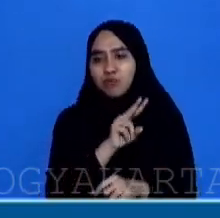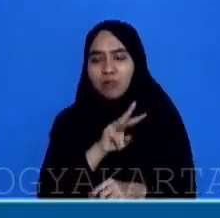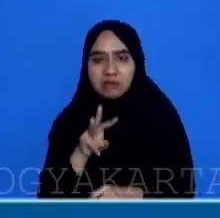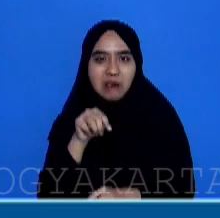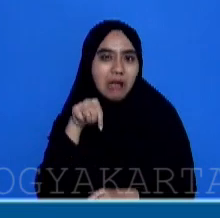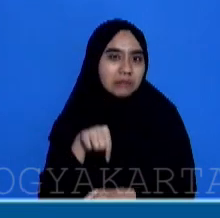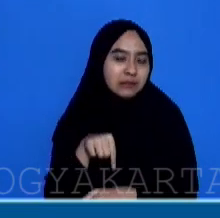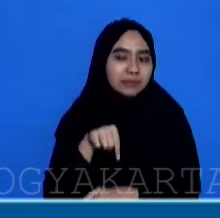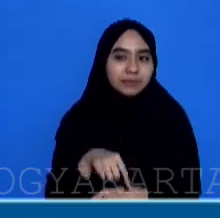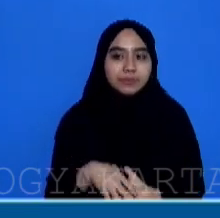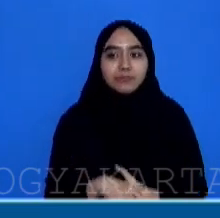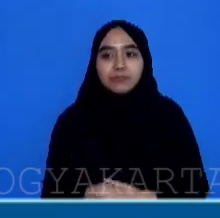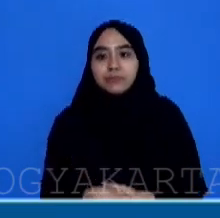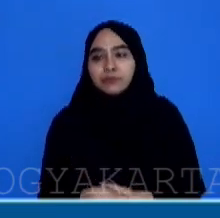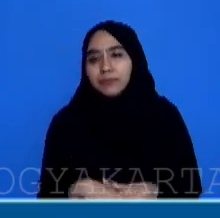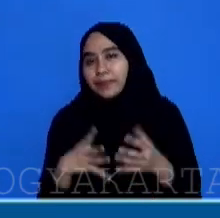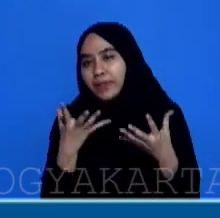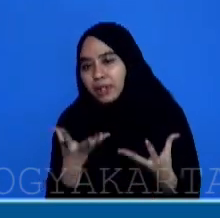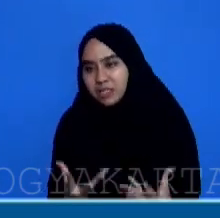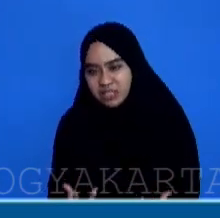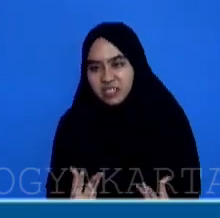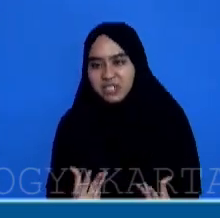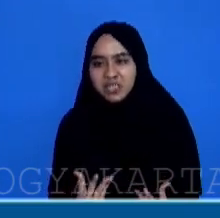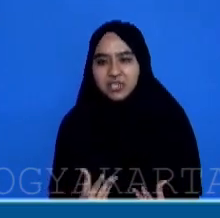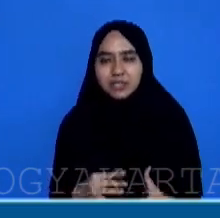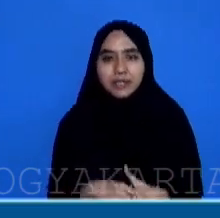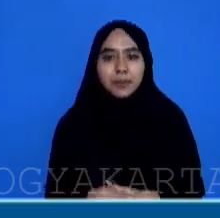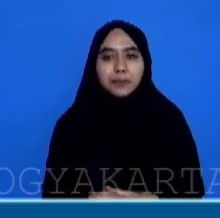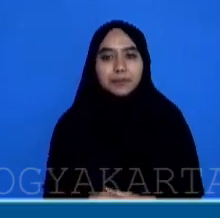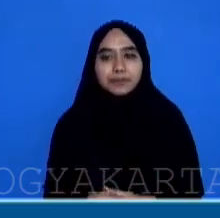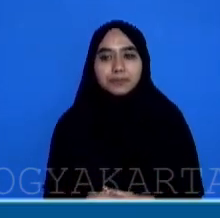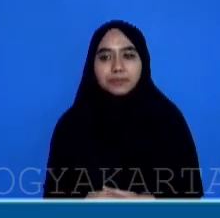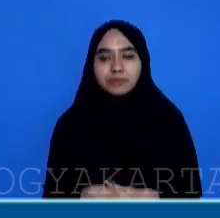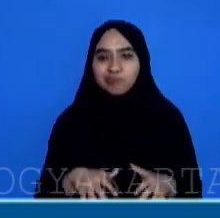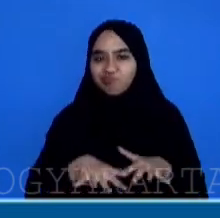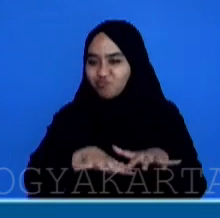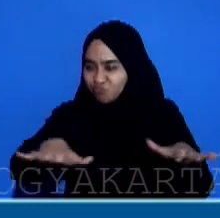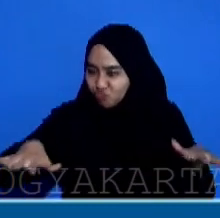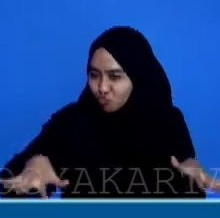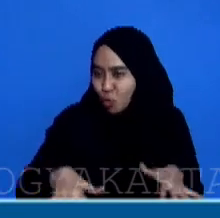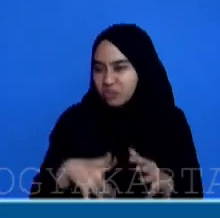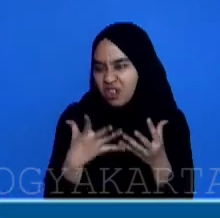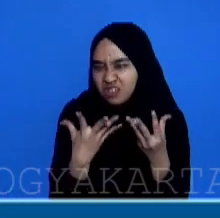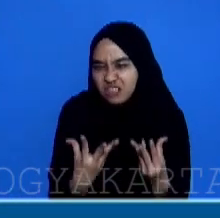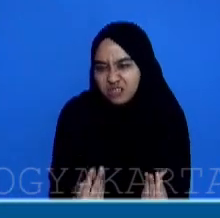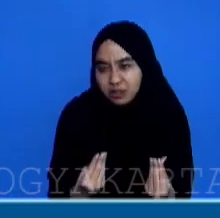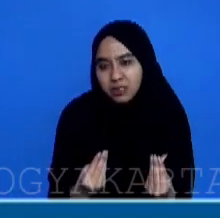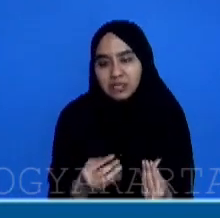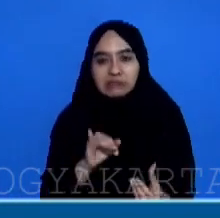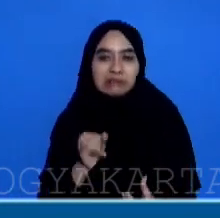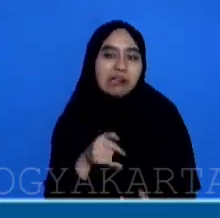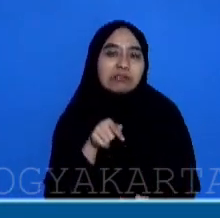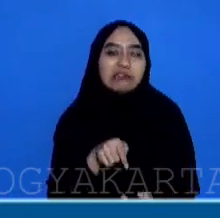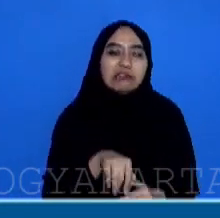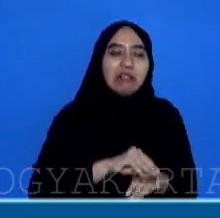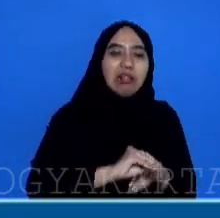tumadosing kekeringan ingkang liar, kalebet njalari wana kobongan sarta lahan, saengga ugi mangaribawani tumrap produksi pangan ingkang ginaaken